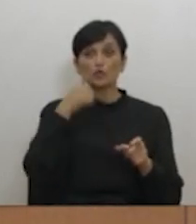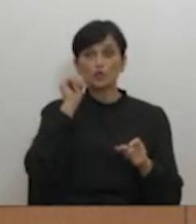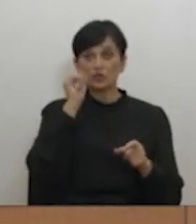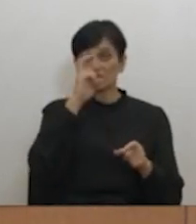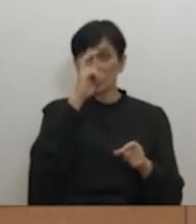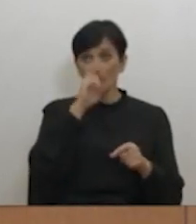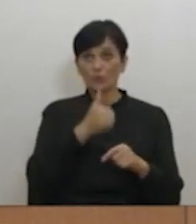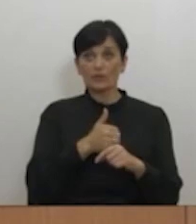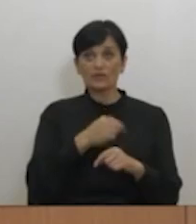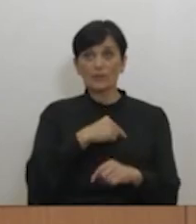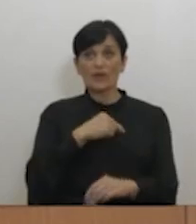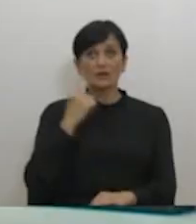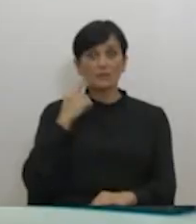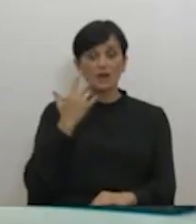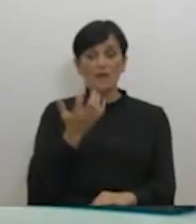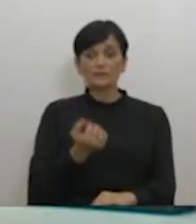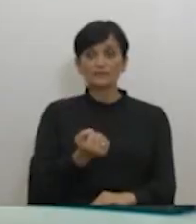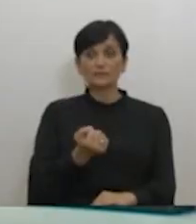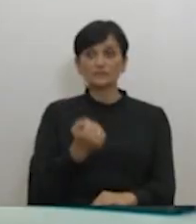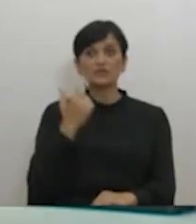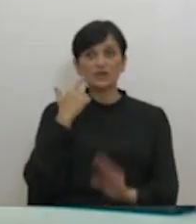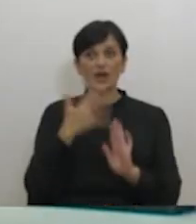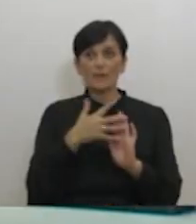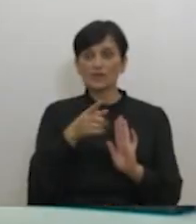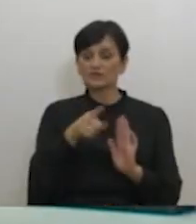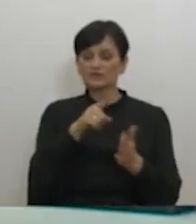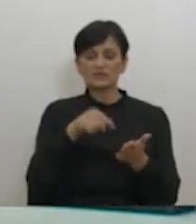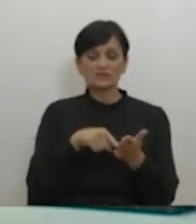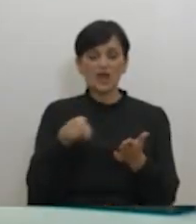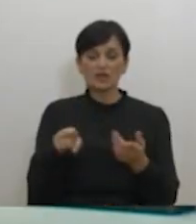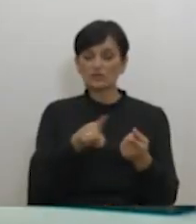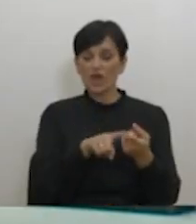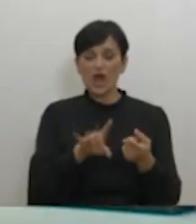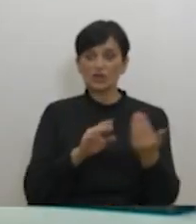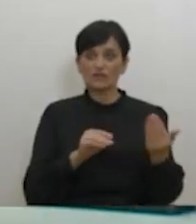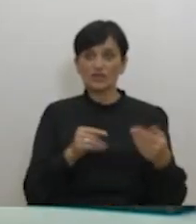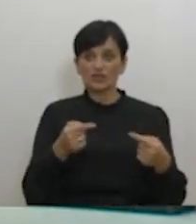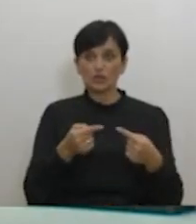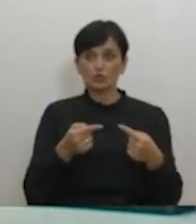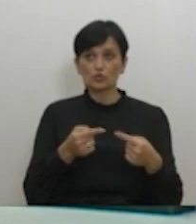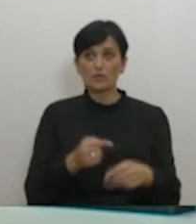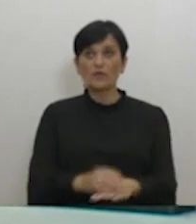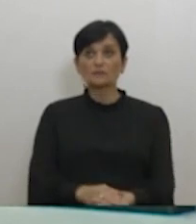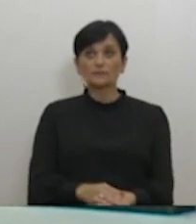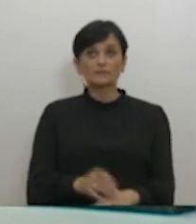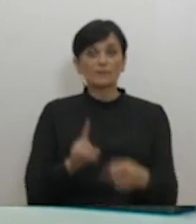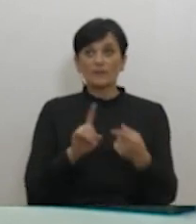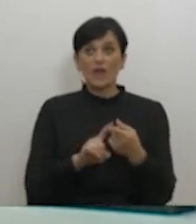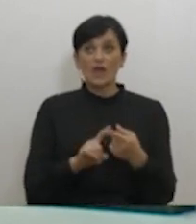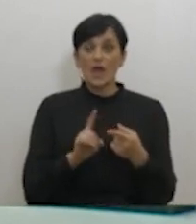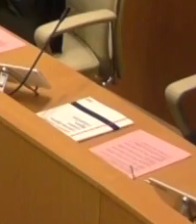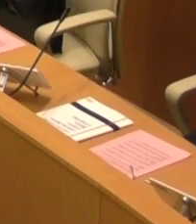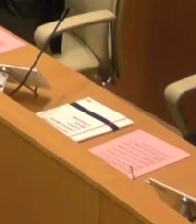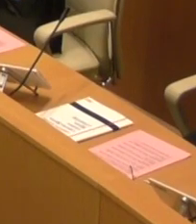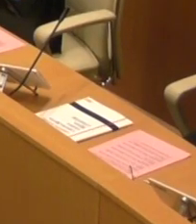სახელმწიფო დეპარტამენტს ასაგები, მოგეთ არ ეხება განსახილველ საკითხს თქვენი დაზუსტება. არ ეხება, ნუ არ